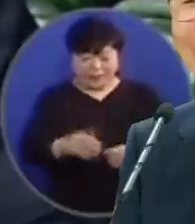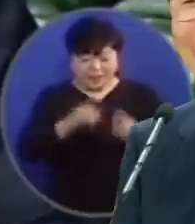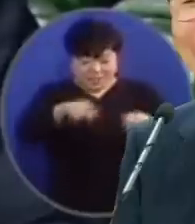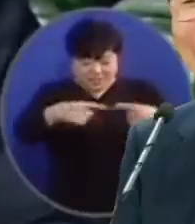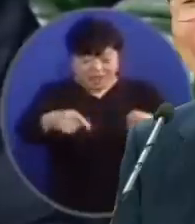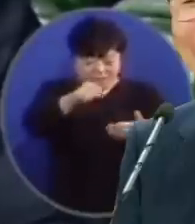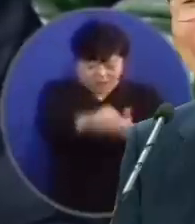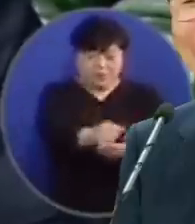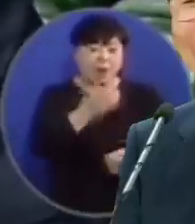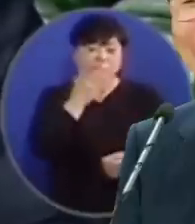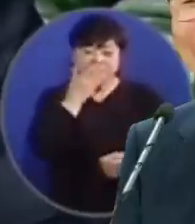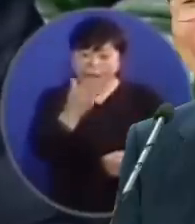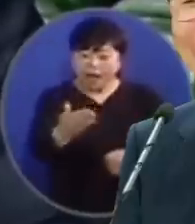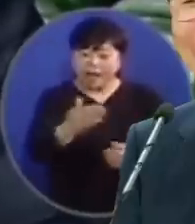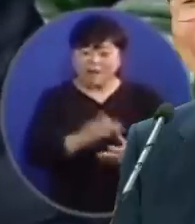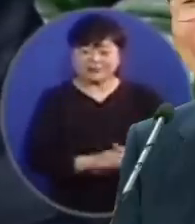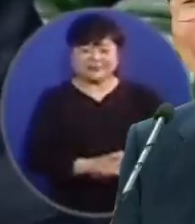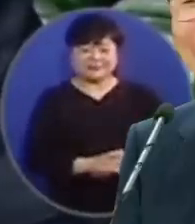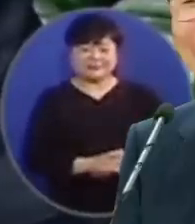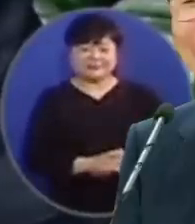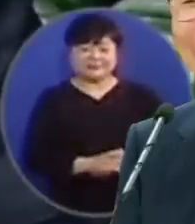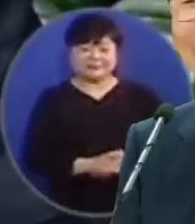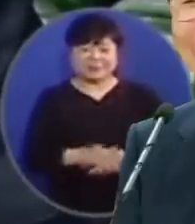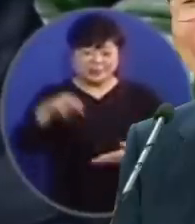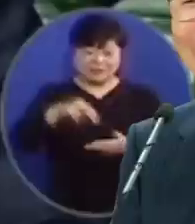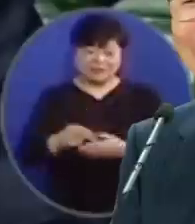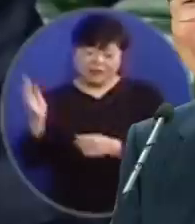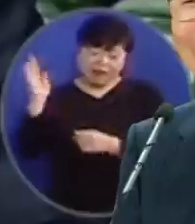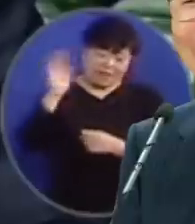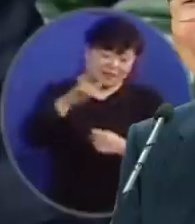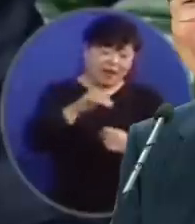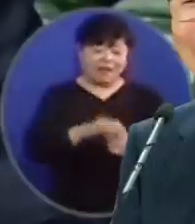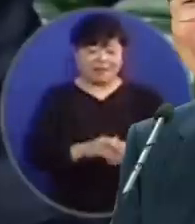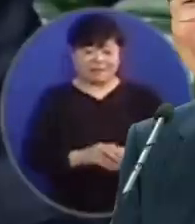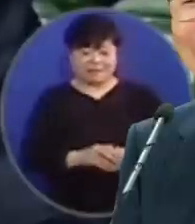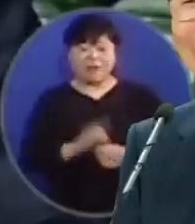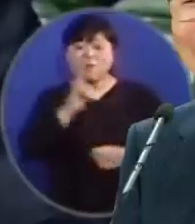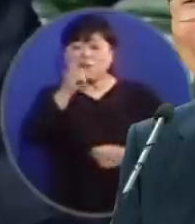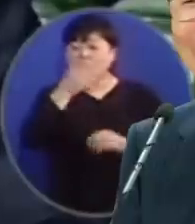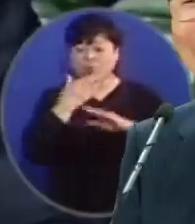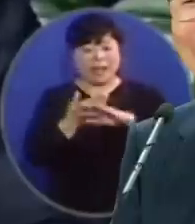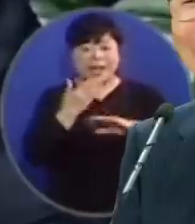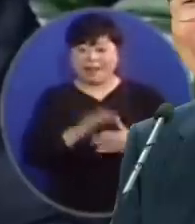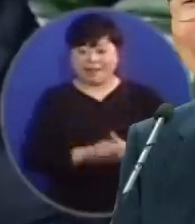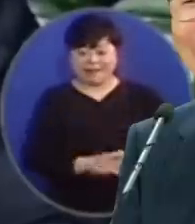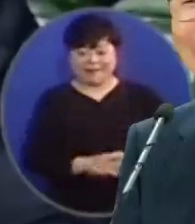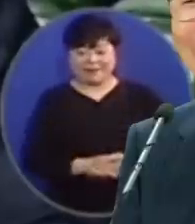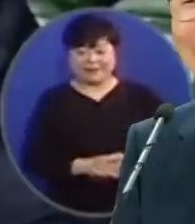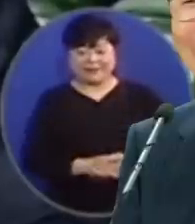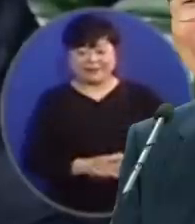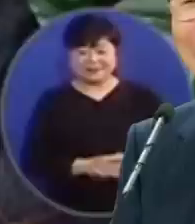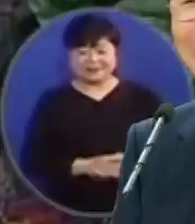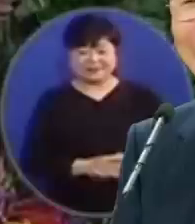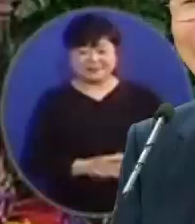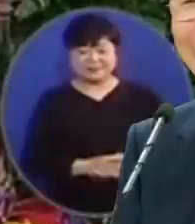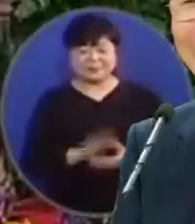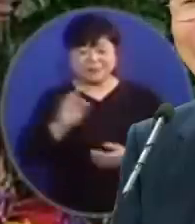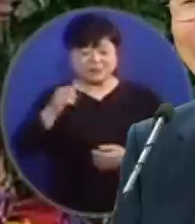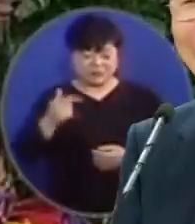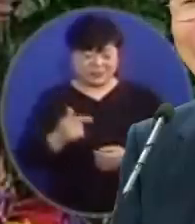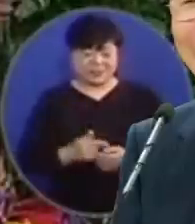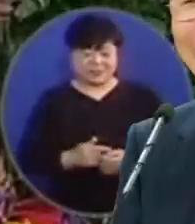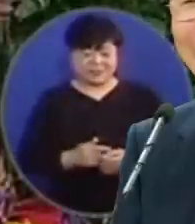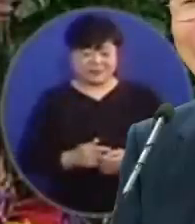들어가서 점령할 수 있다. 일어나서 들어가자. 보고가 완전히 달랐습니다. 민수기 14장